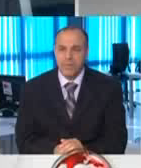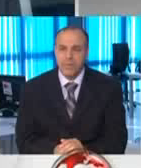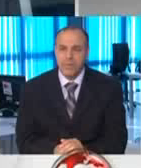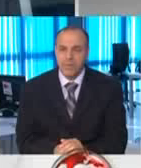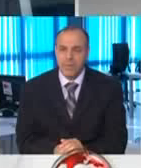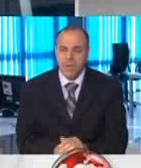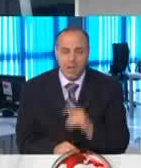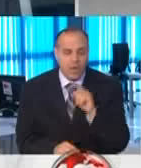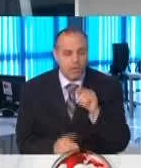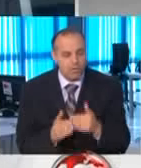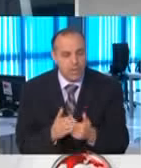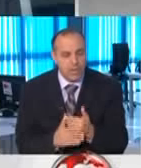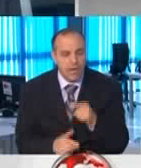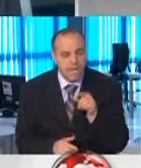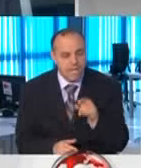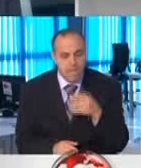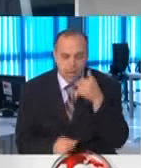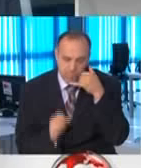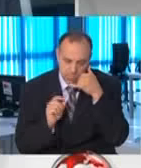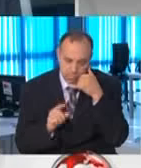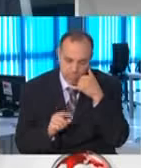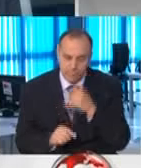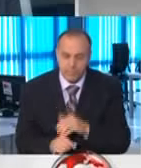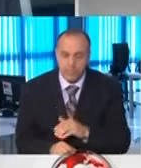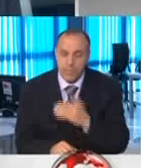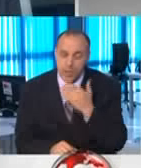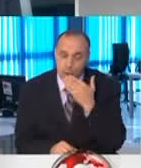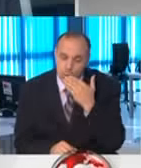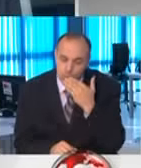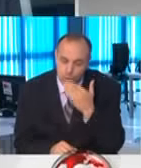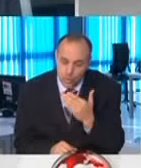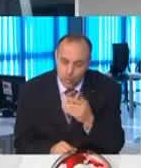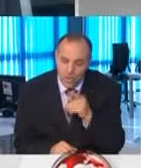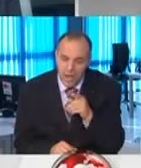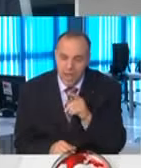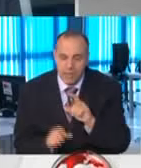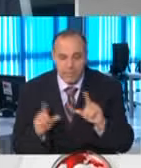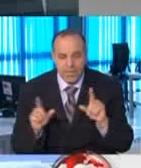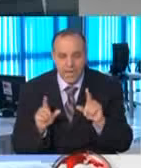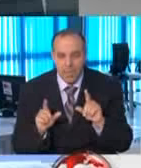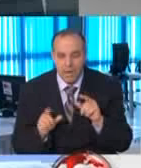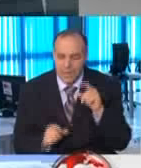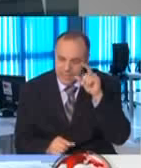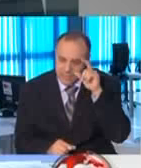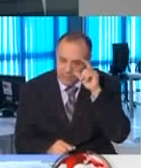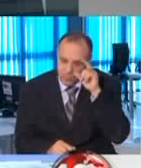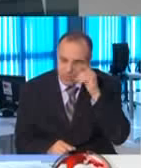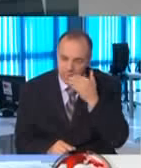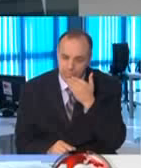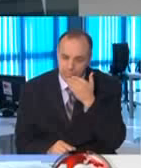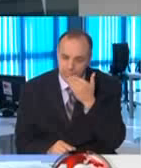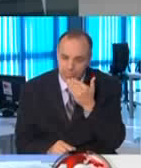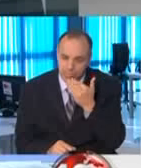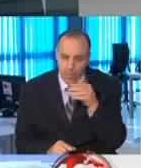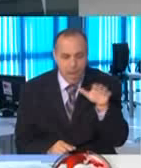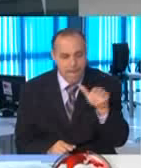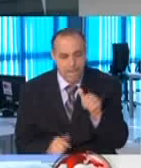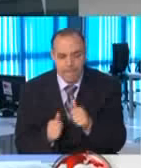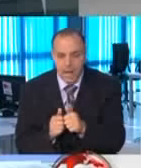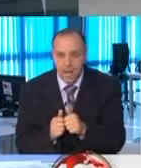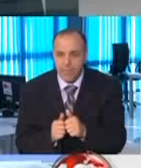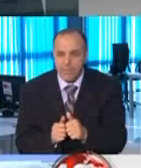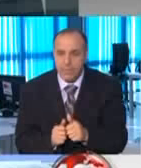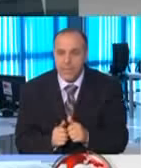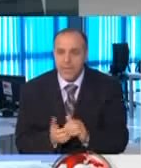وفيك بالجديد كل ما كان لدينا ليلى. نعم شكرا جزيلا لك مفدى الأخبار إلى سيدي بوزيد أيمن الرابعي ولضيفك،